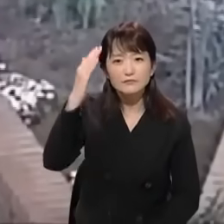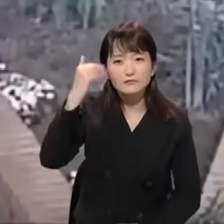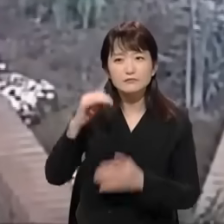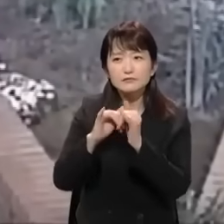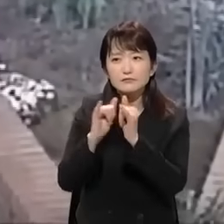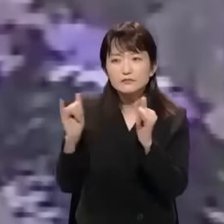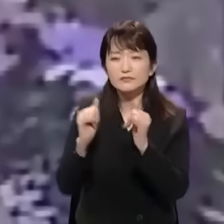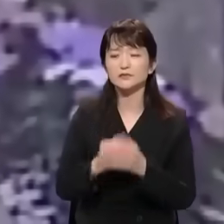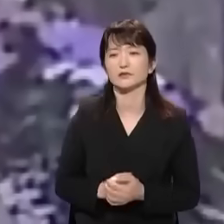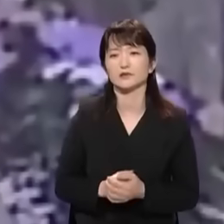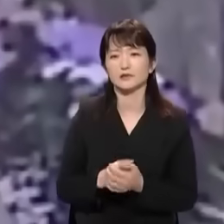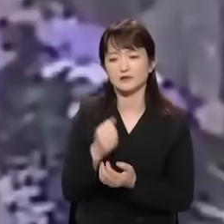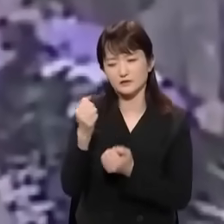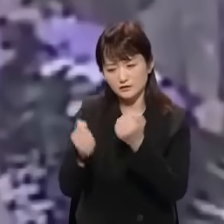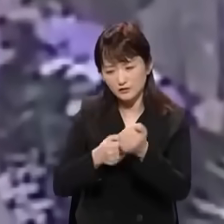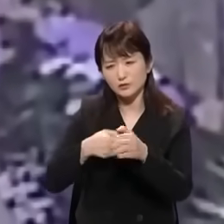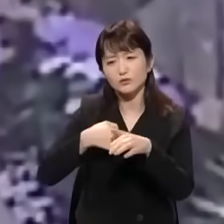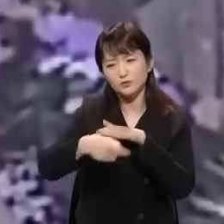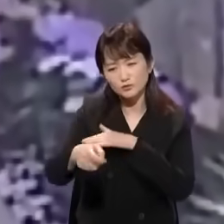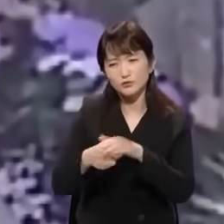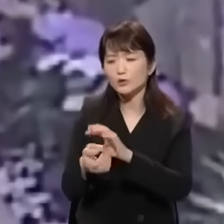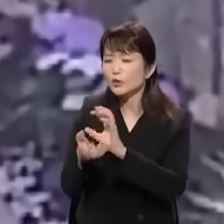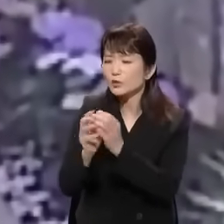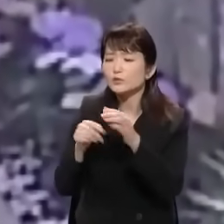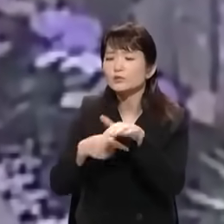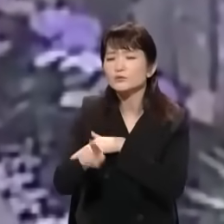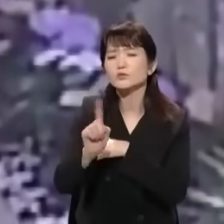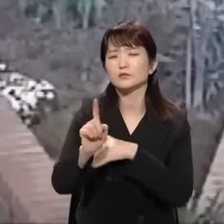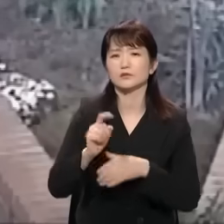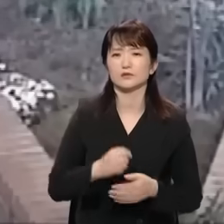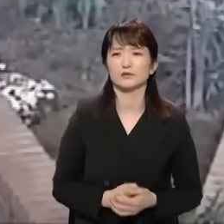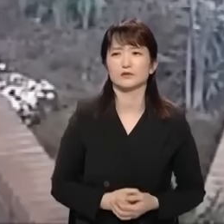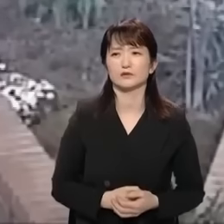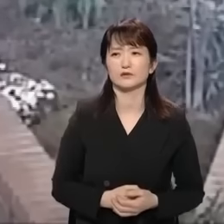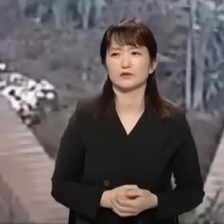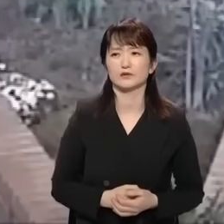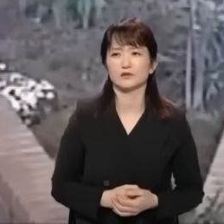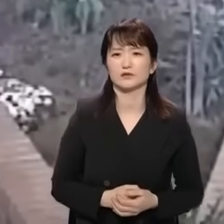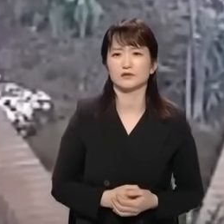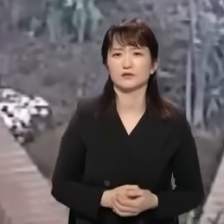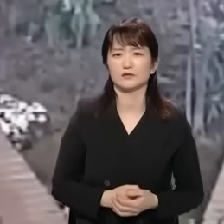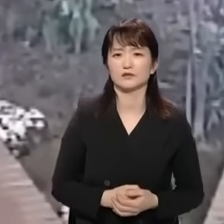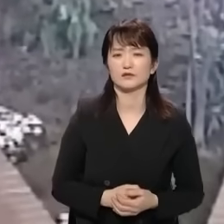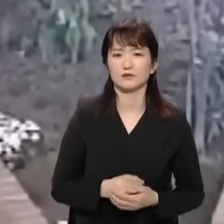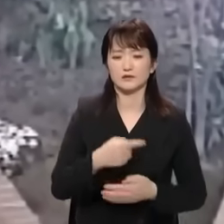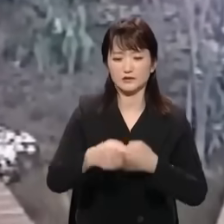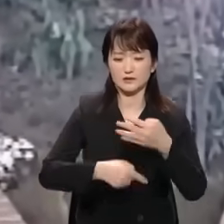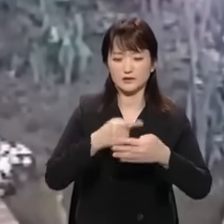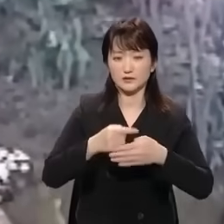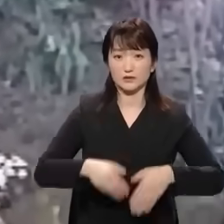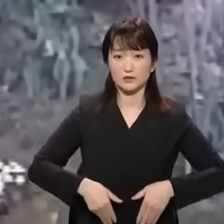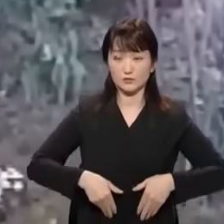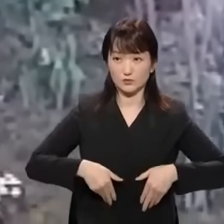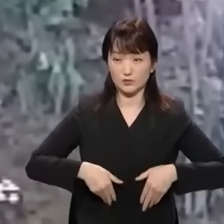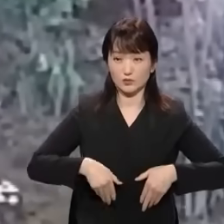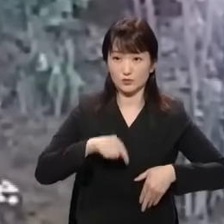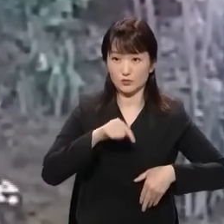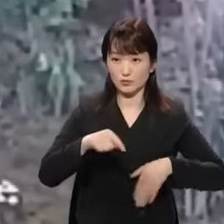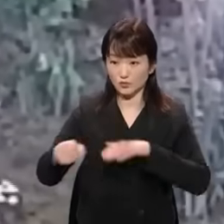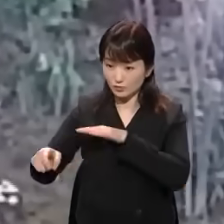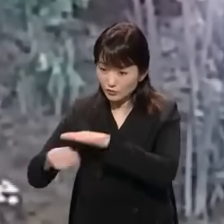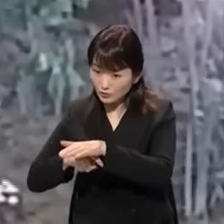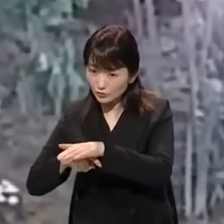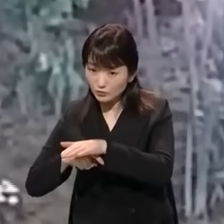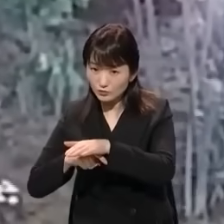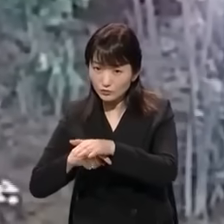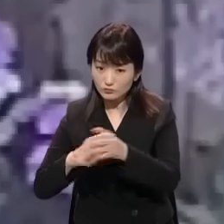자전거랑 꽃을 저렇게 훔칠까 그러니까요이 꽃 뭐 봄 이런 단어랑 도둑질이란 단어는 너무나